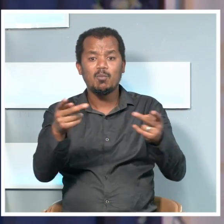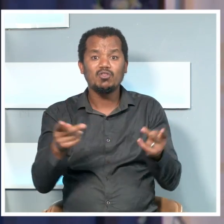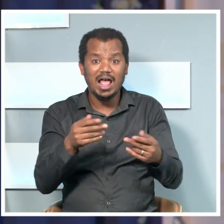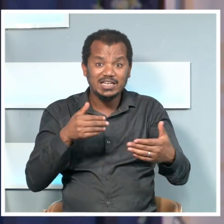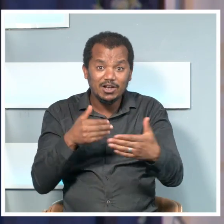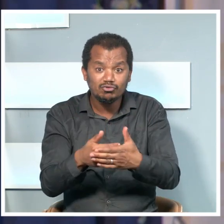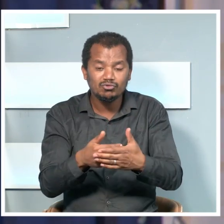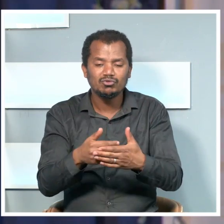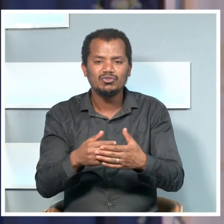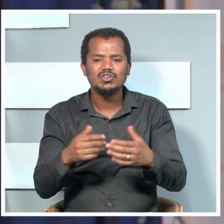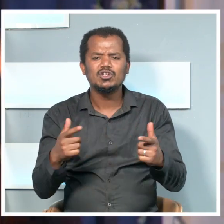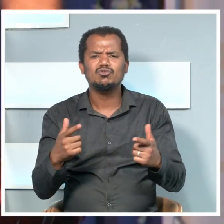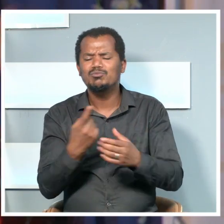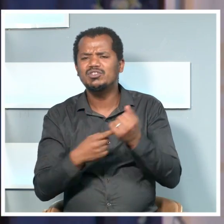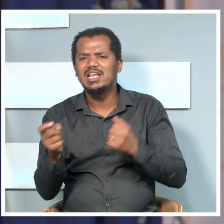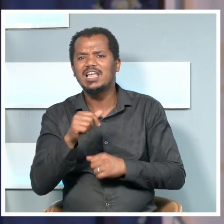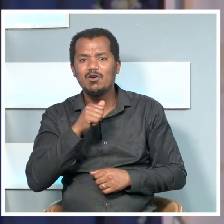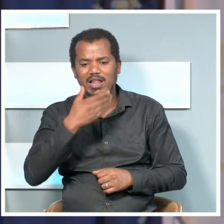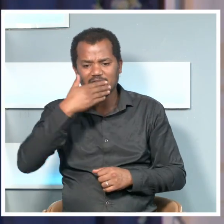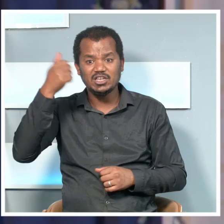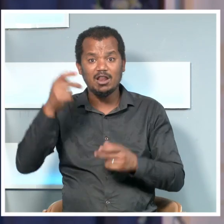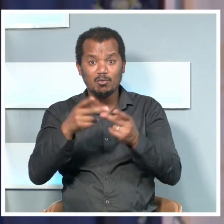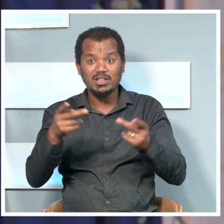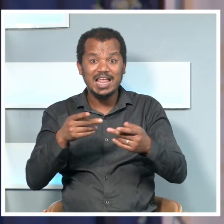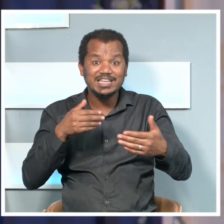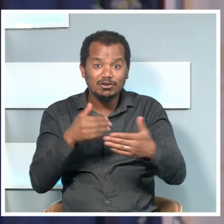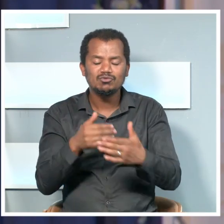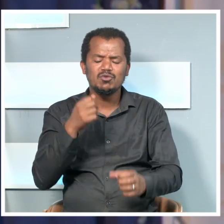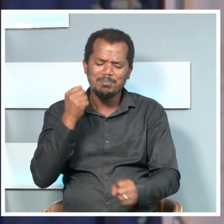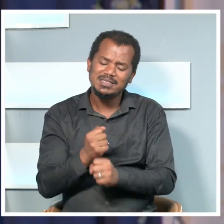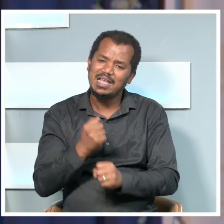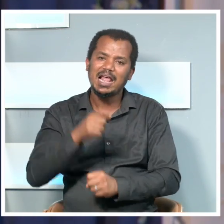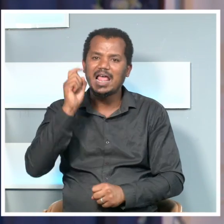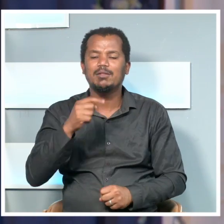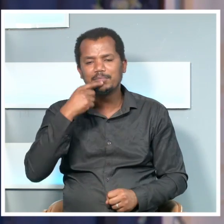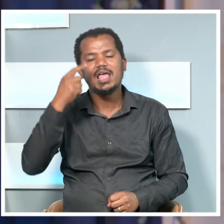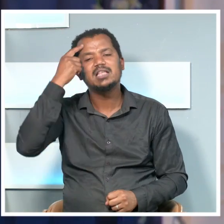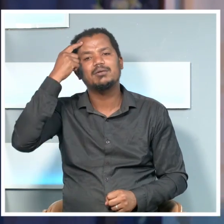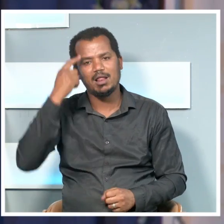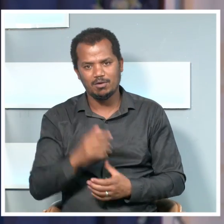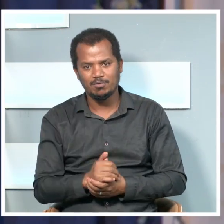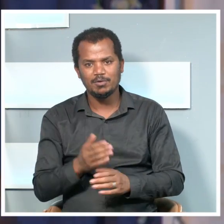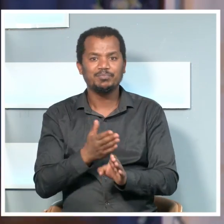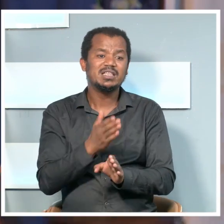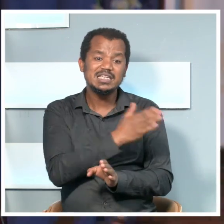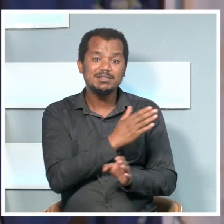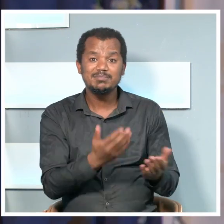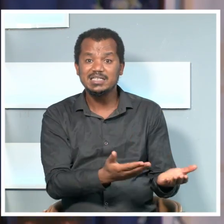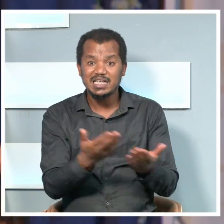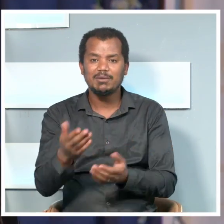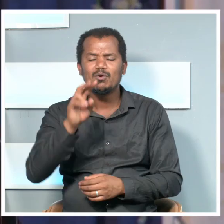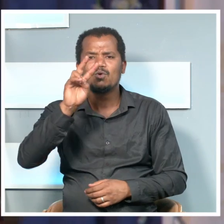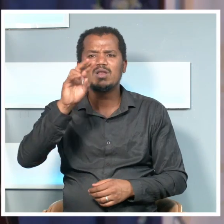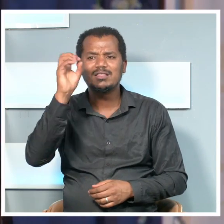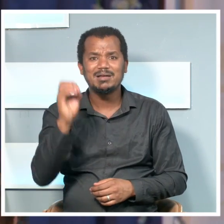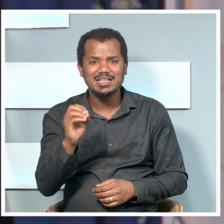درسو أكسس بتشاد الله ميلا كبو تعالى اللي درسو مسارات على البتوية أسوالو كدم سيكاب هلات بارسن